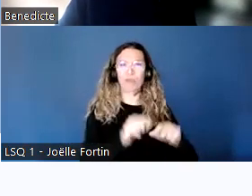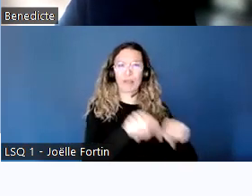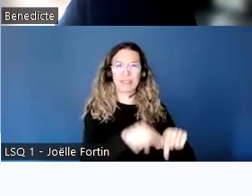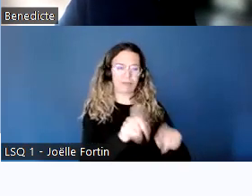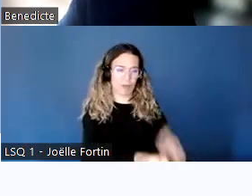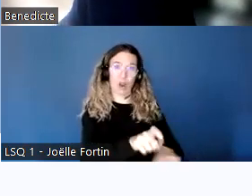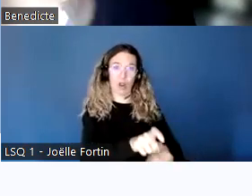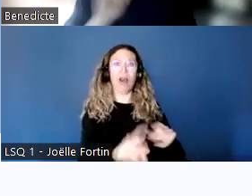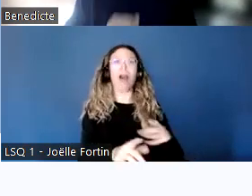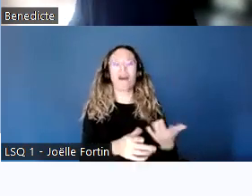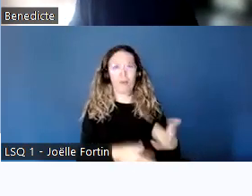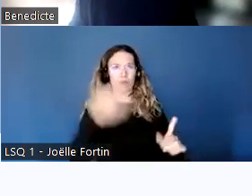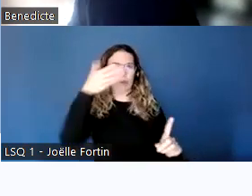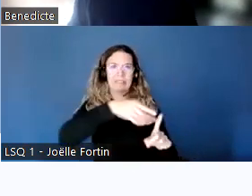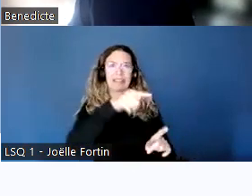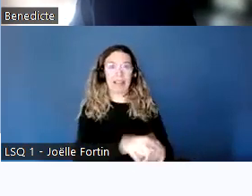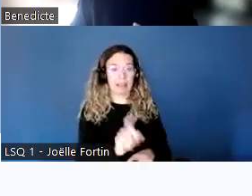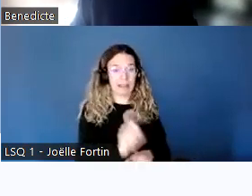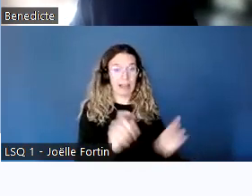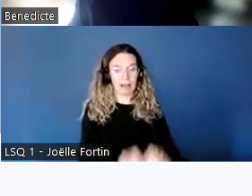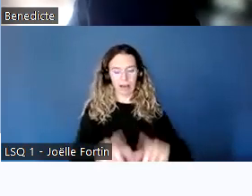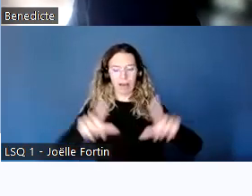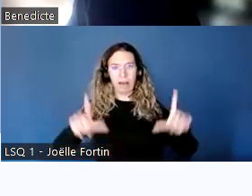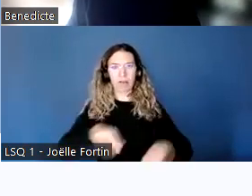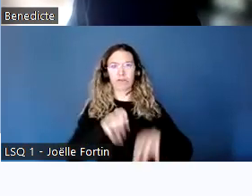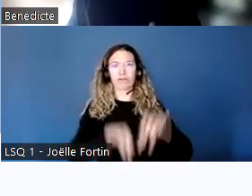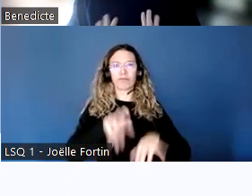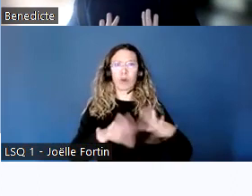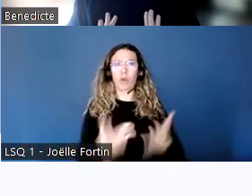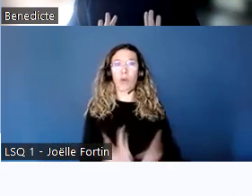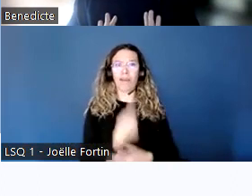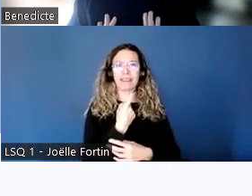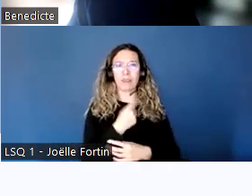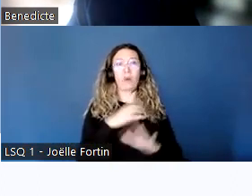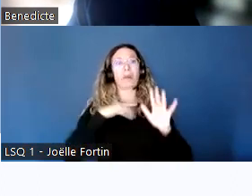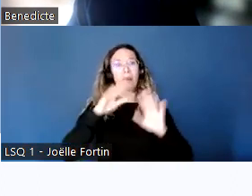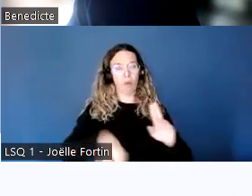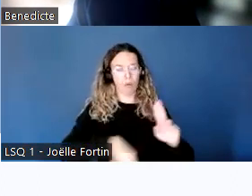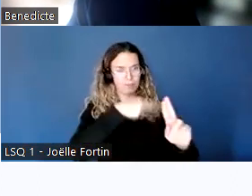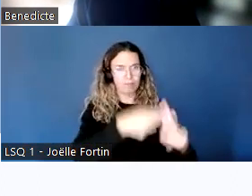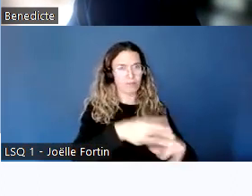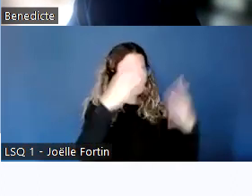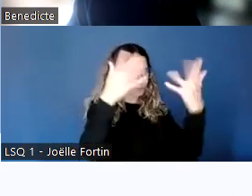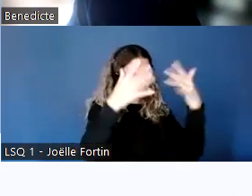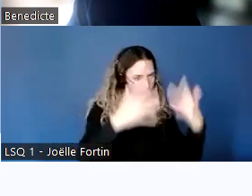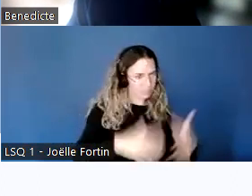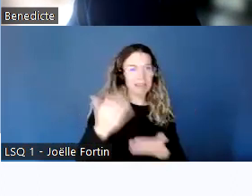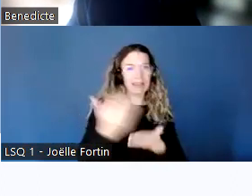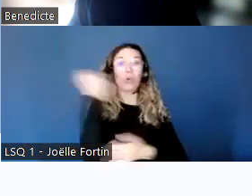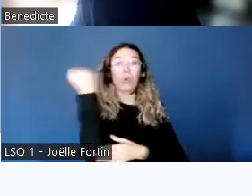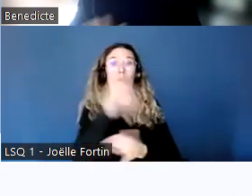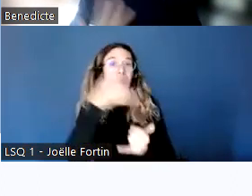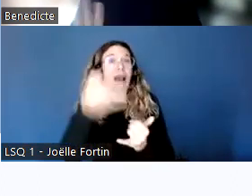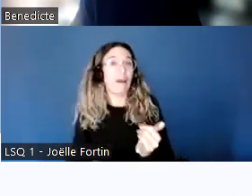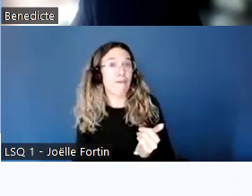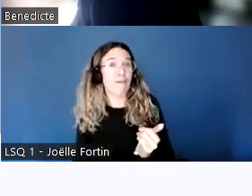bas de votre écran. Donc, quand vous cliquez là-dessus, vous pouvez taper votre question et nous allons garder toutes vos questions pour la fin du webinaire